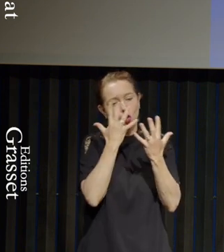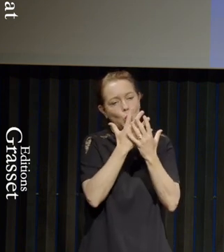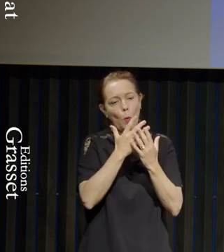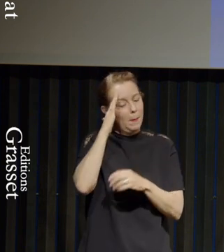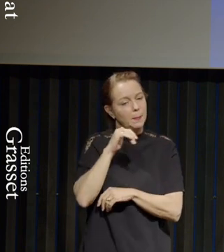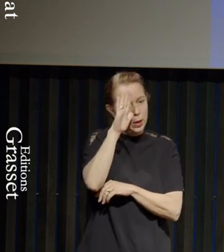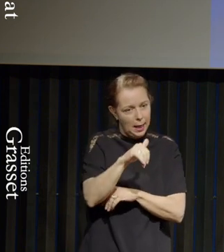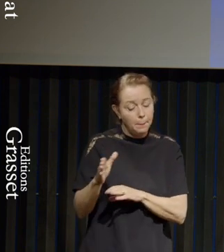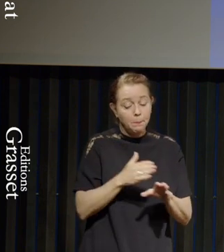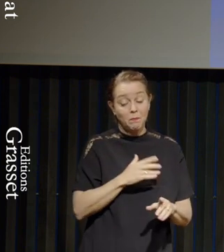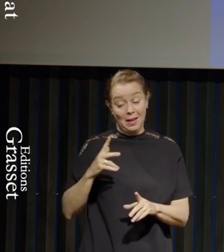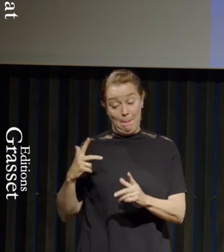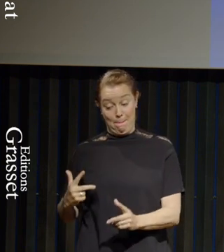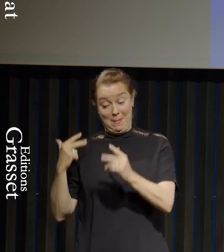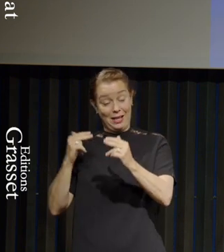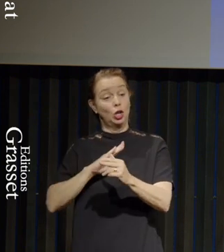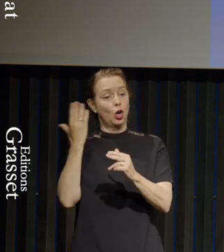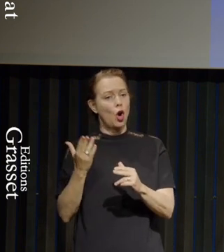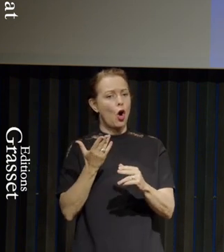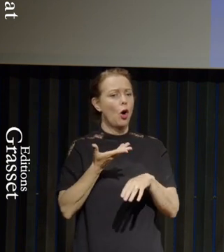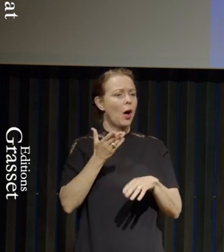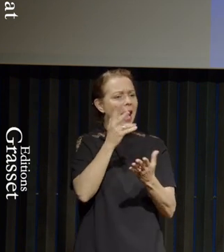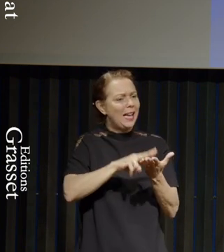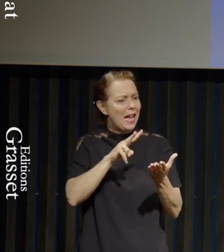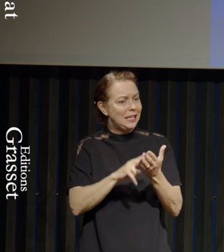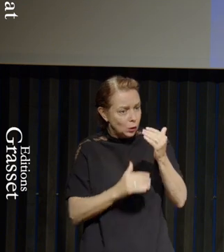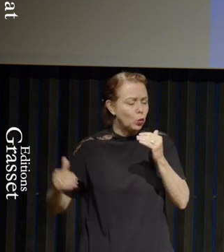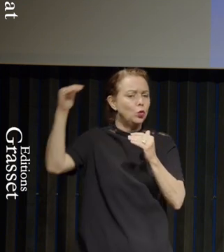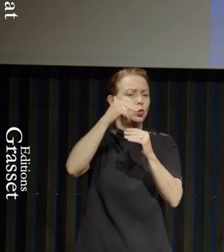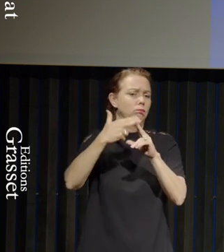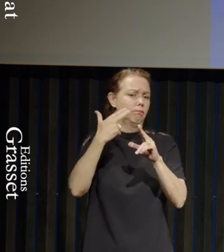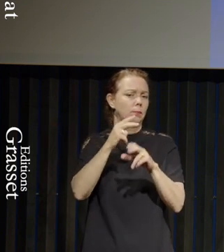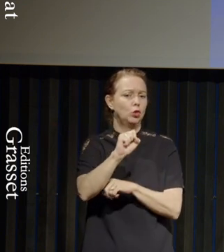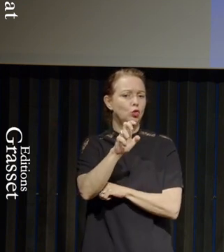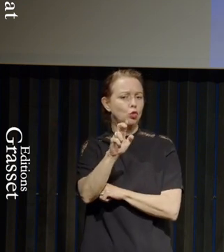les surréalistes, il y a la revendication d'une liberté absolue, celle